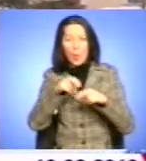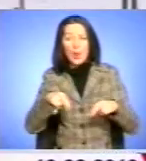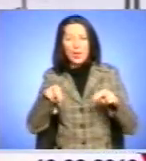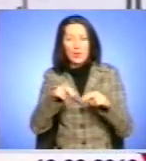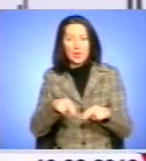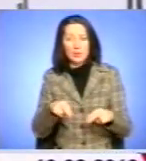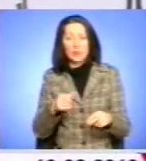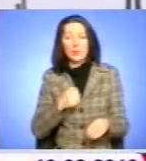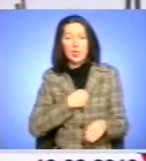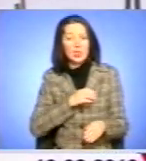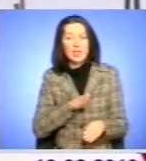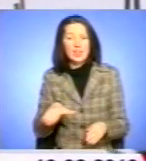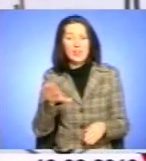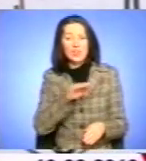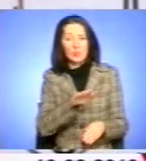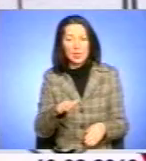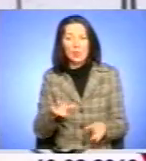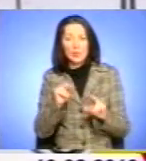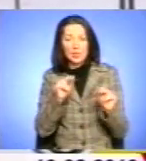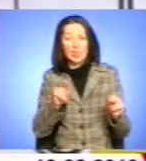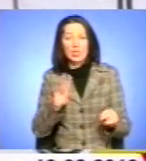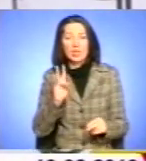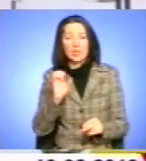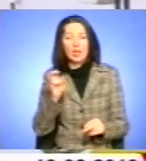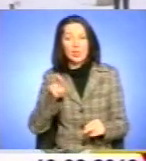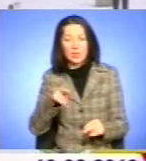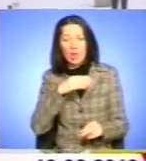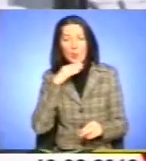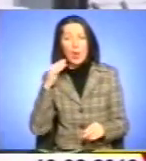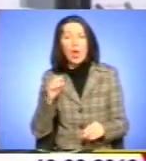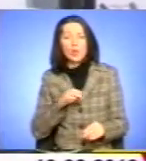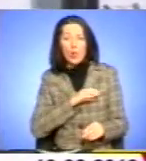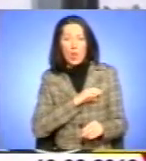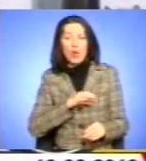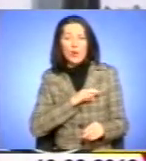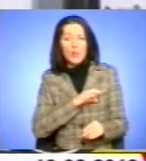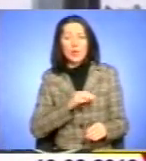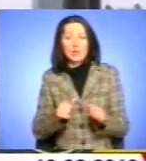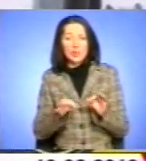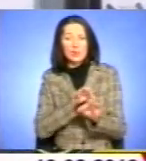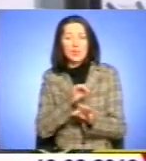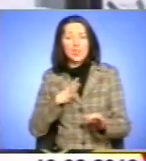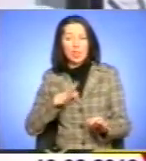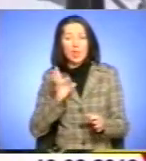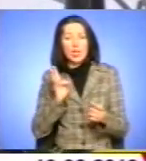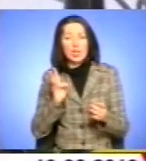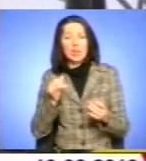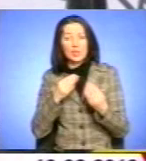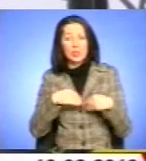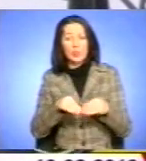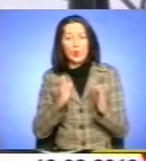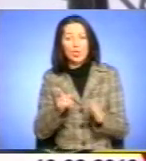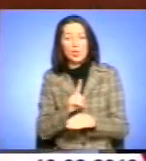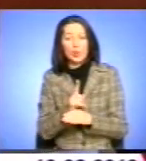передивлятися. На жаль, не всім дітям щастить, як Насті. Багато вихованців інтернатів чекає на сім'ю. Хоча Тернопільщина у лідерах за